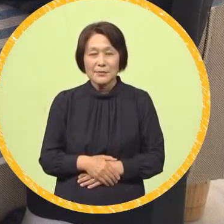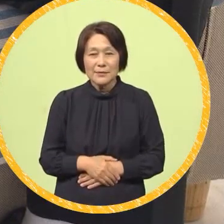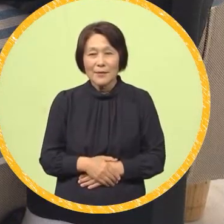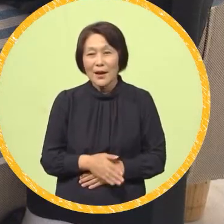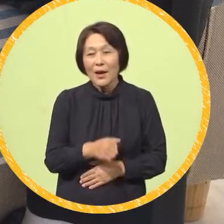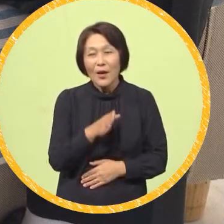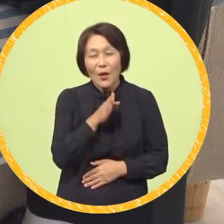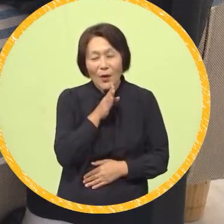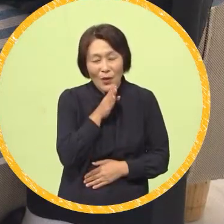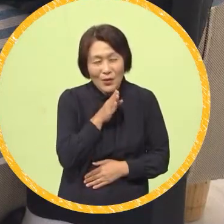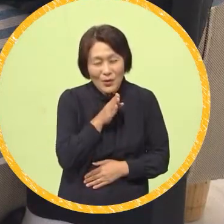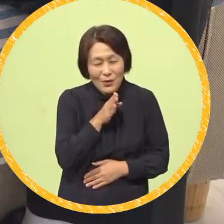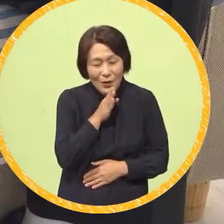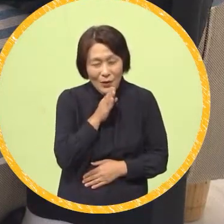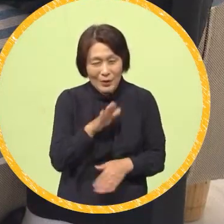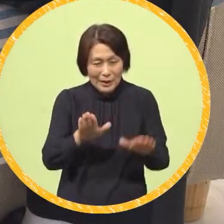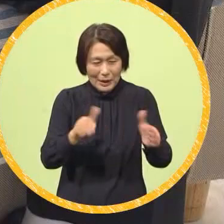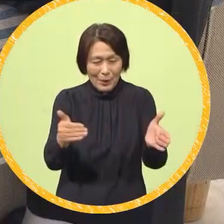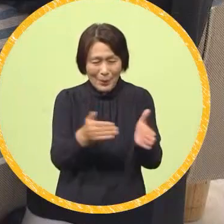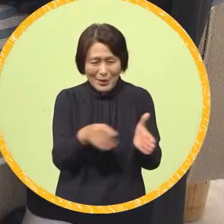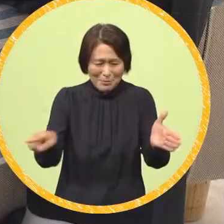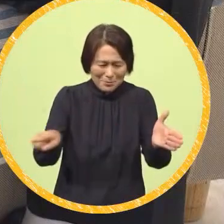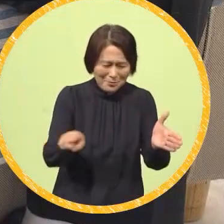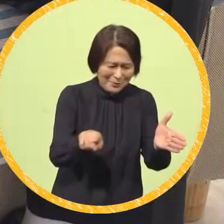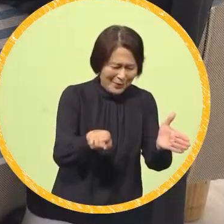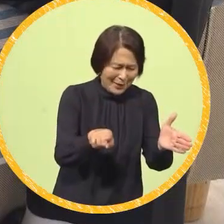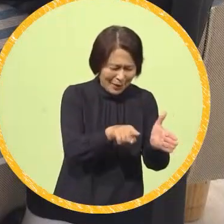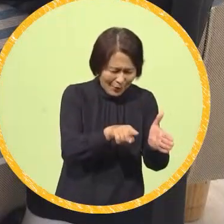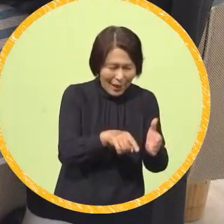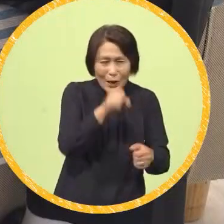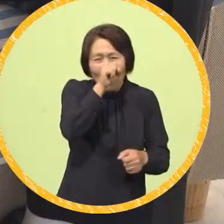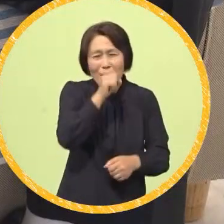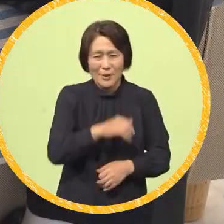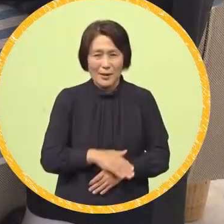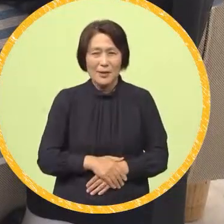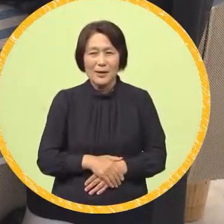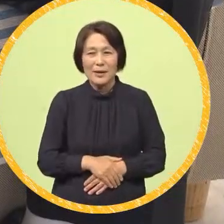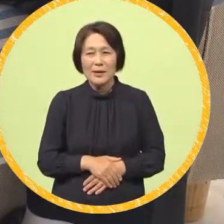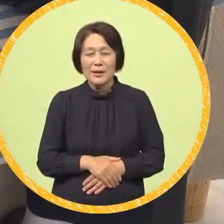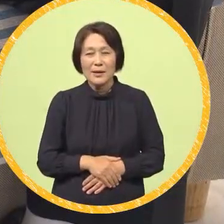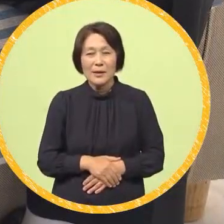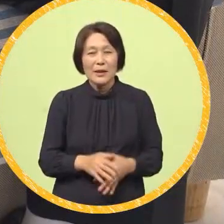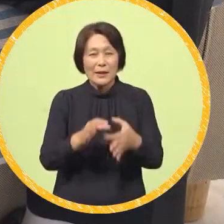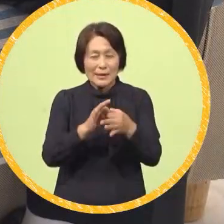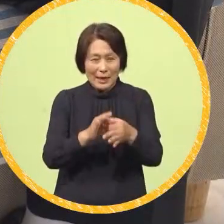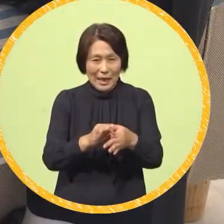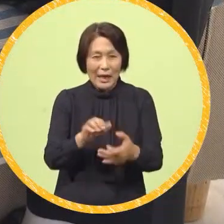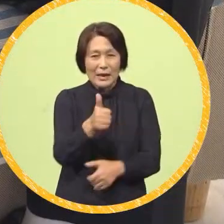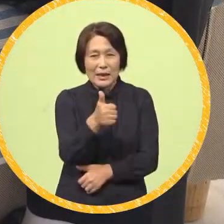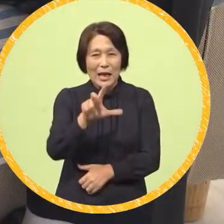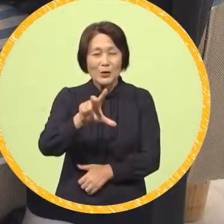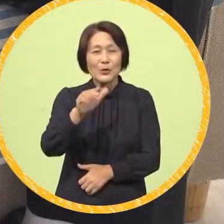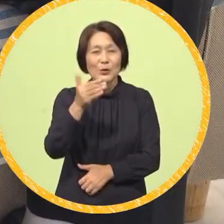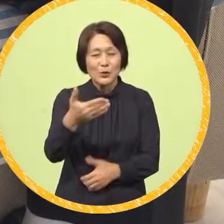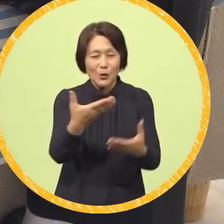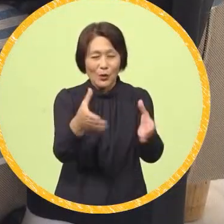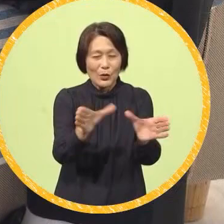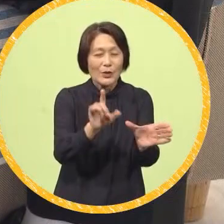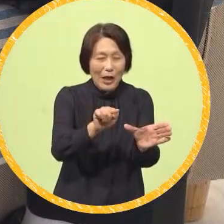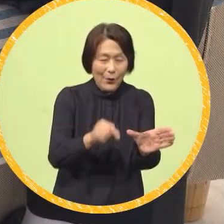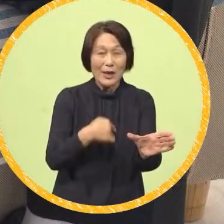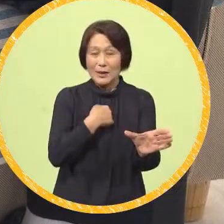本当にここまで来れる大きな道のりだったと思うんですね。なのでダルクの存在が自分にと